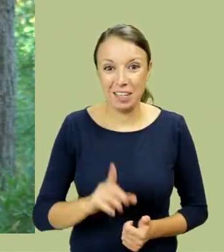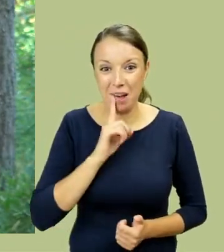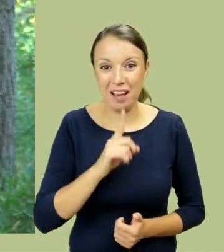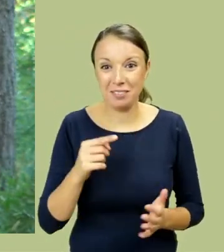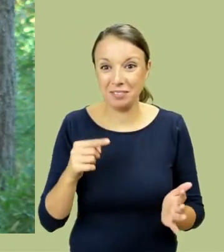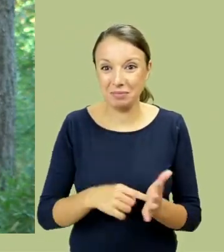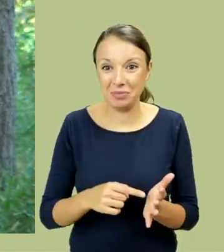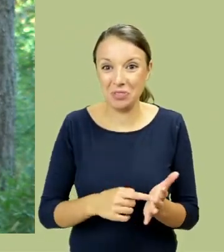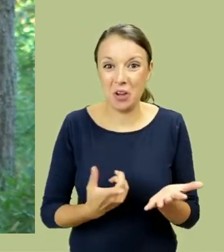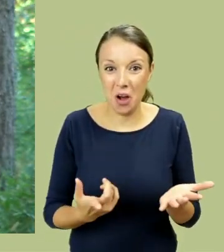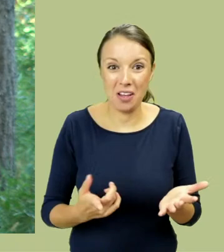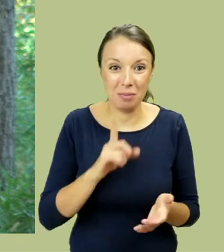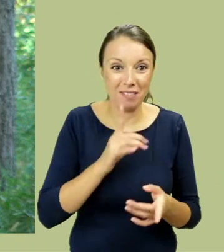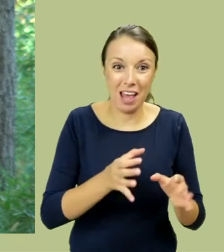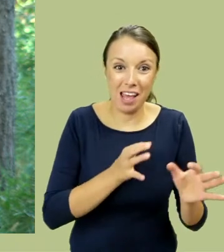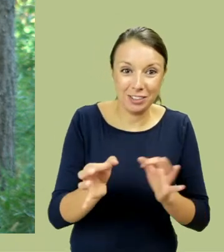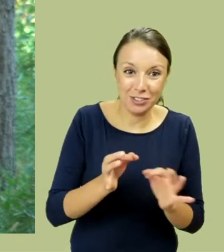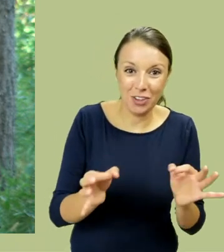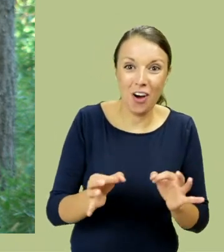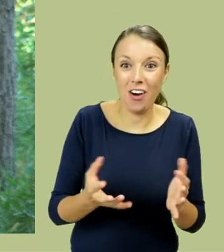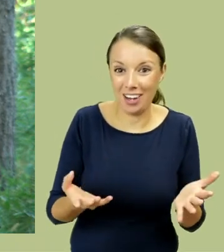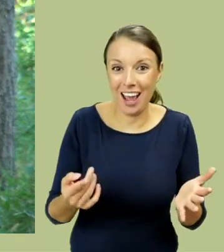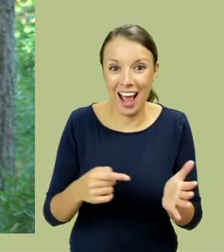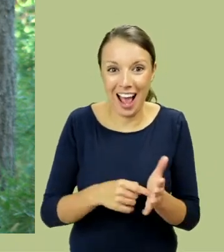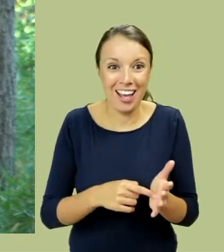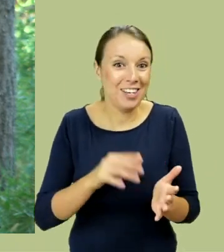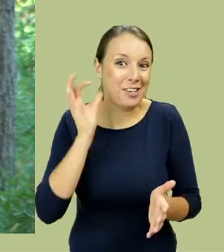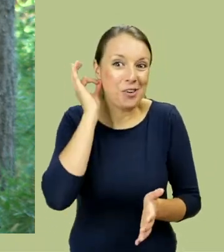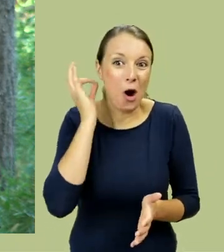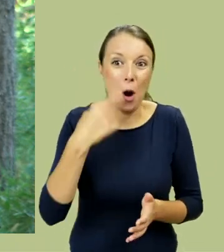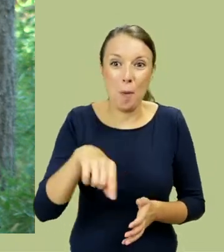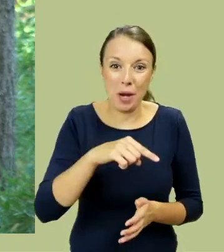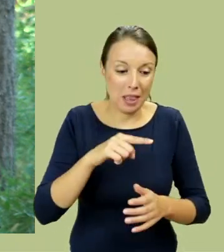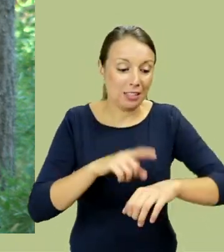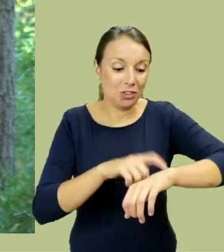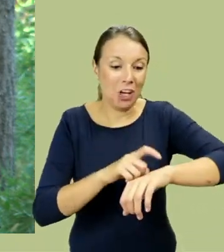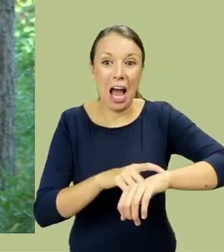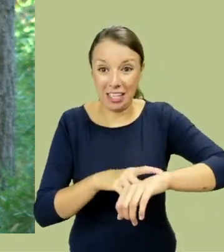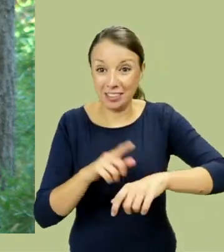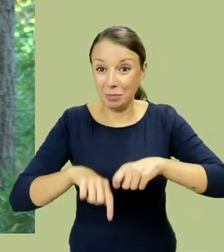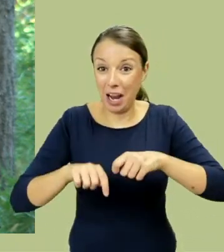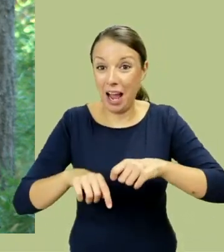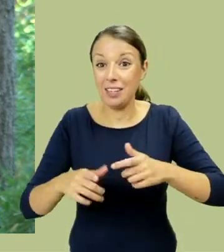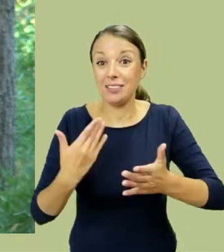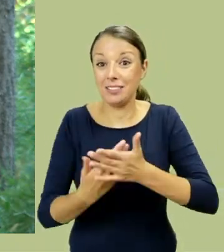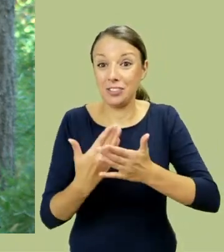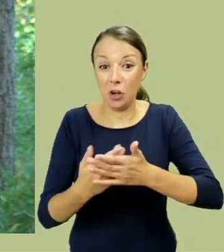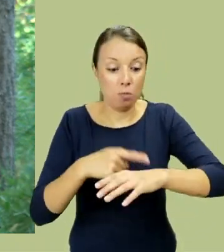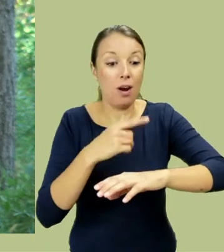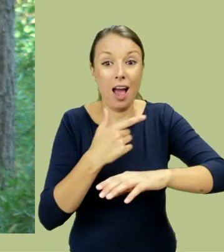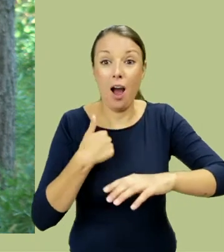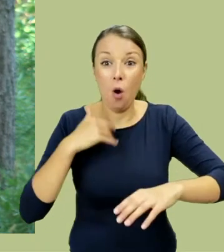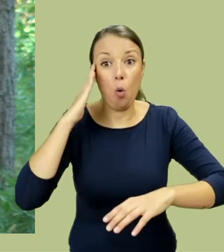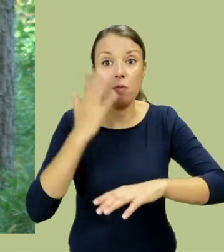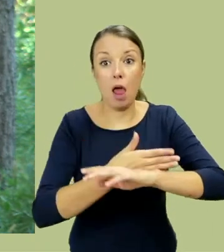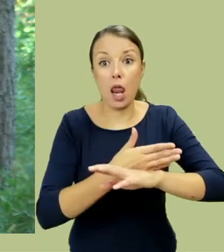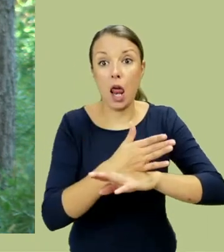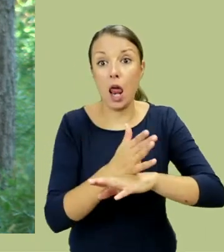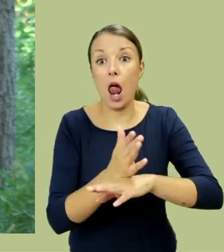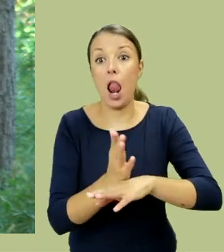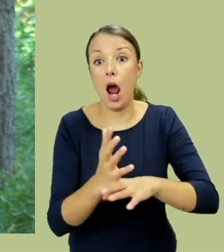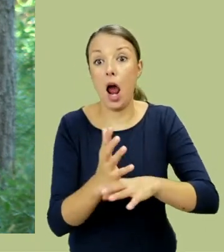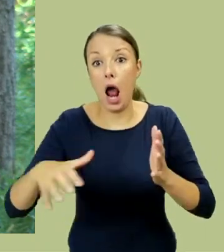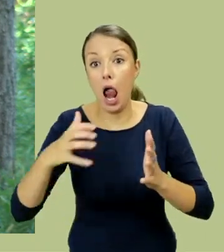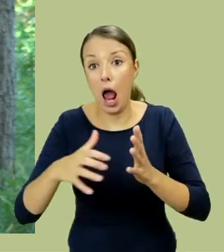bo bardzo skłonna jestem do tego, żeby się rozgadać o tym, ale chyba na jeszcze jedną anegdotę mamy